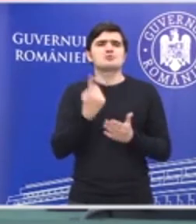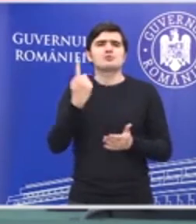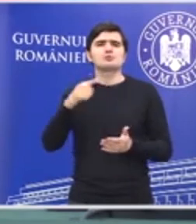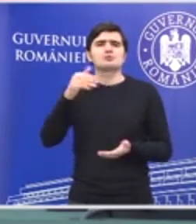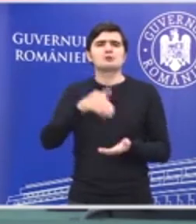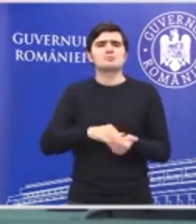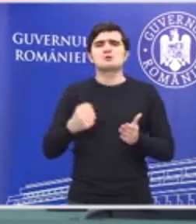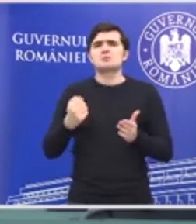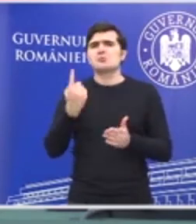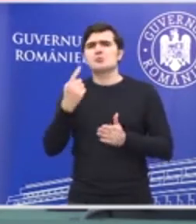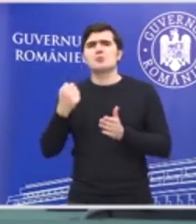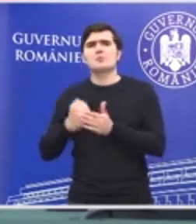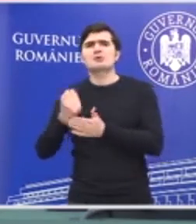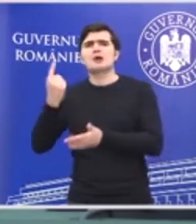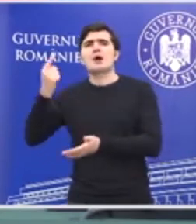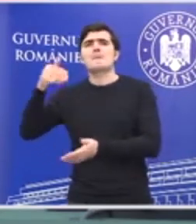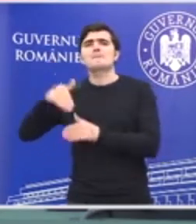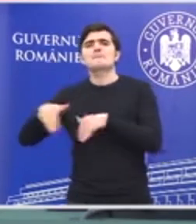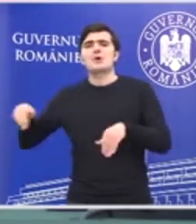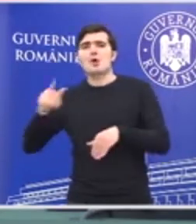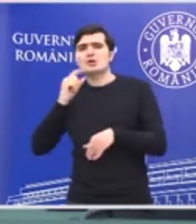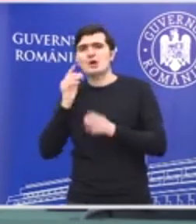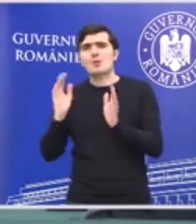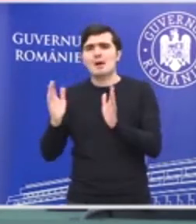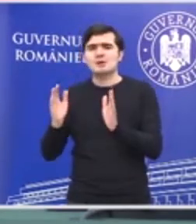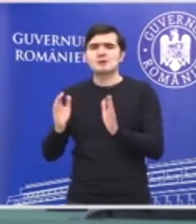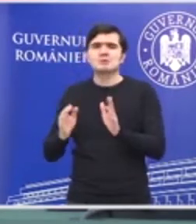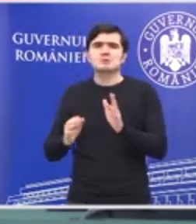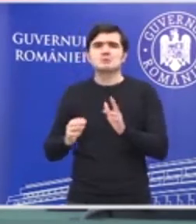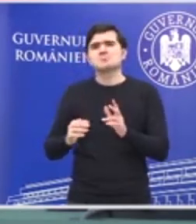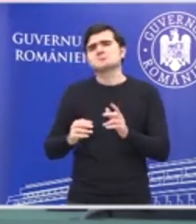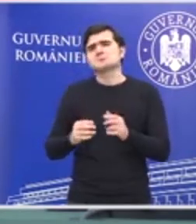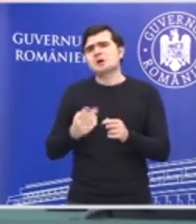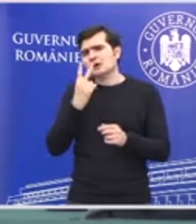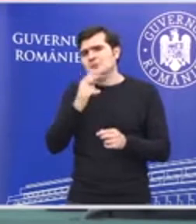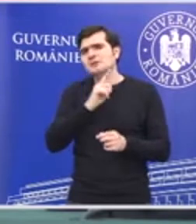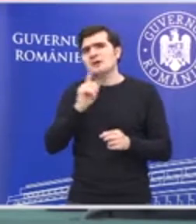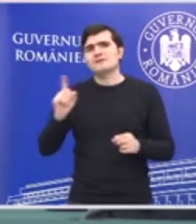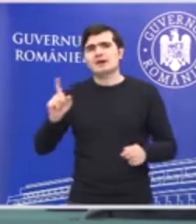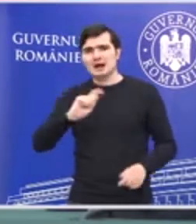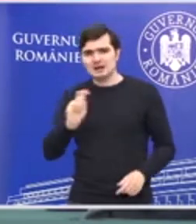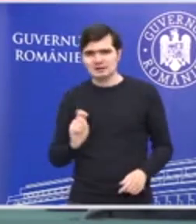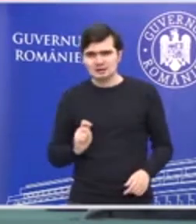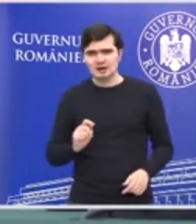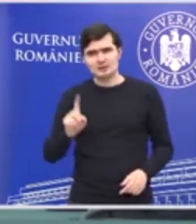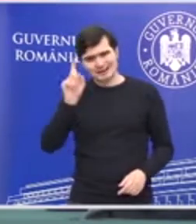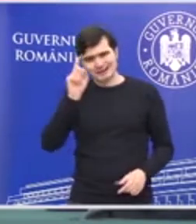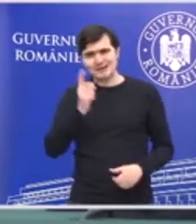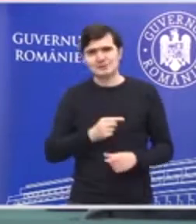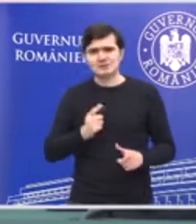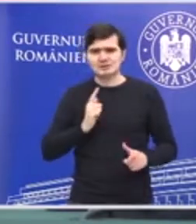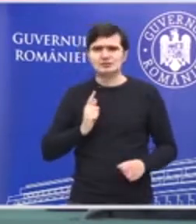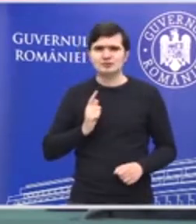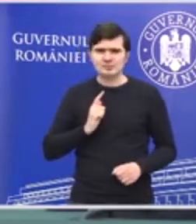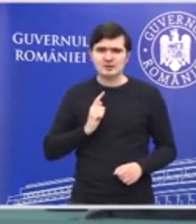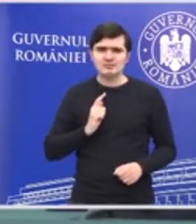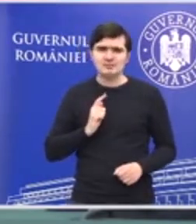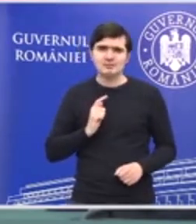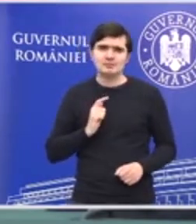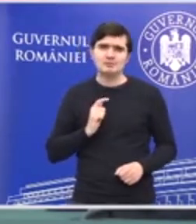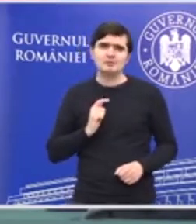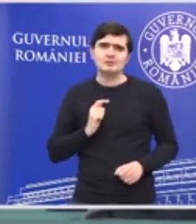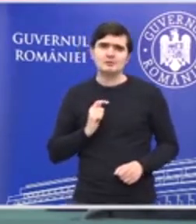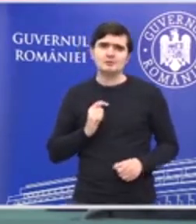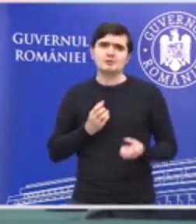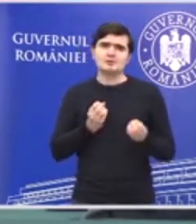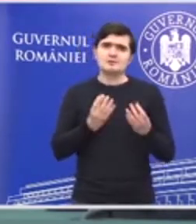la 1.000.000 în funcție de numărul de cazuri raportate în fiecare țară. Cred că trebuie să așteptăm precizările Agenției